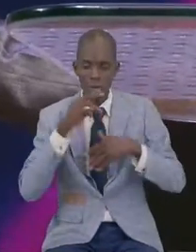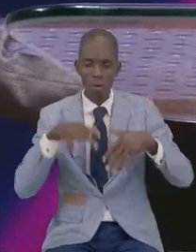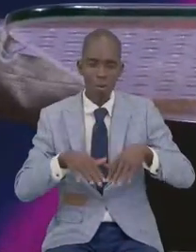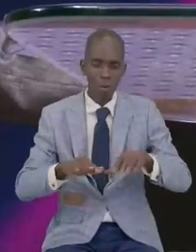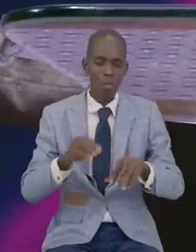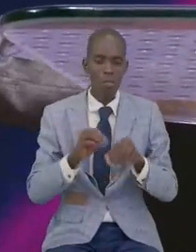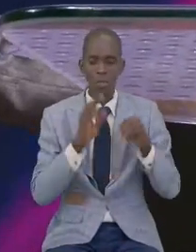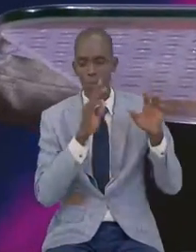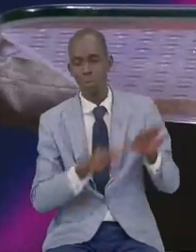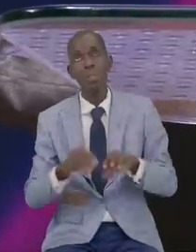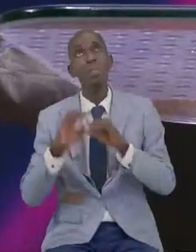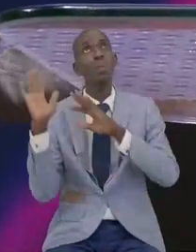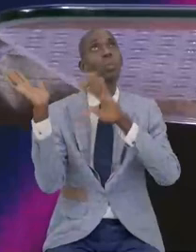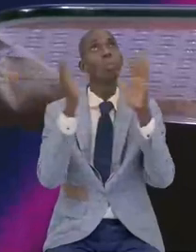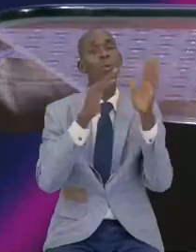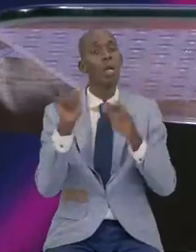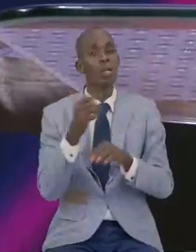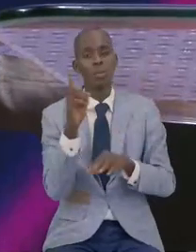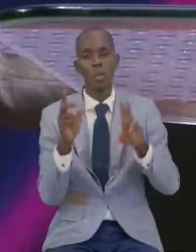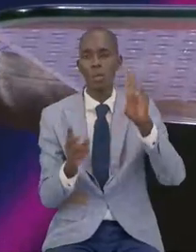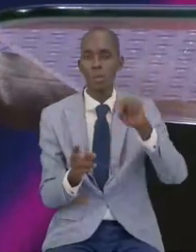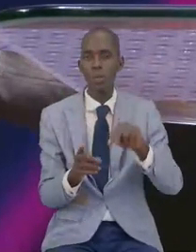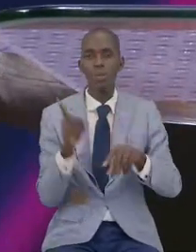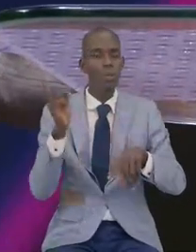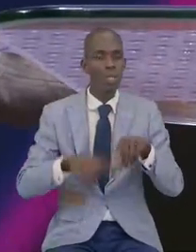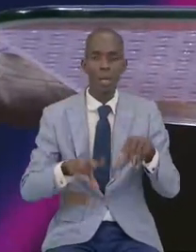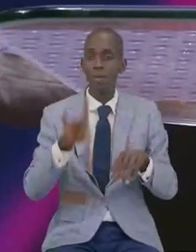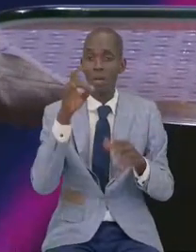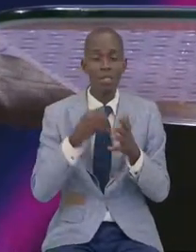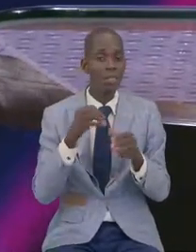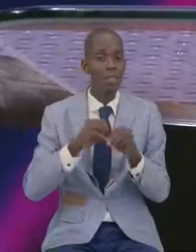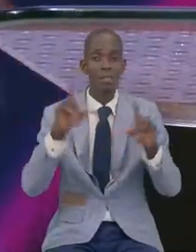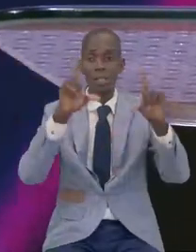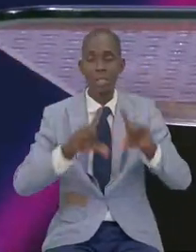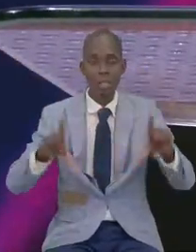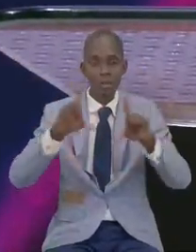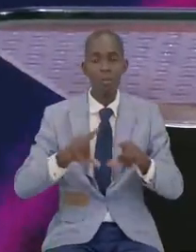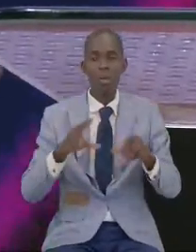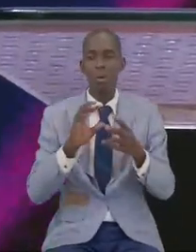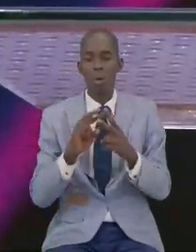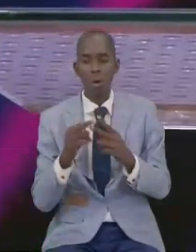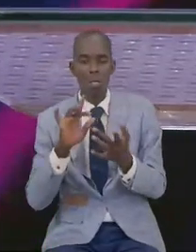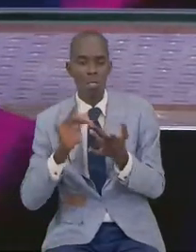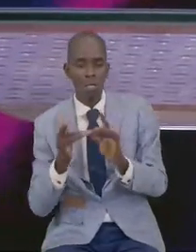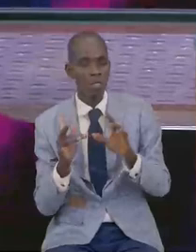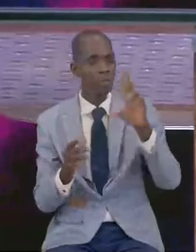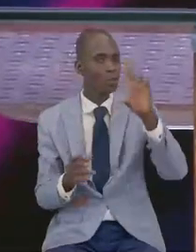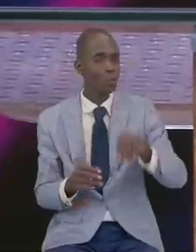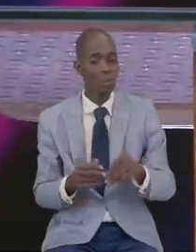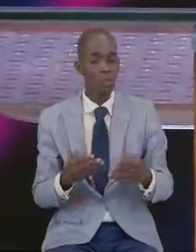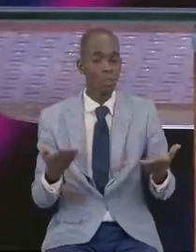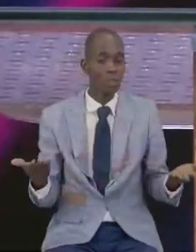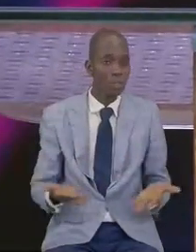l'air quelque part. Cela ne se trouve pas dans les bibliothèques, dans les encyclopédies du